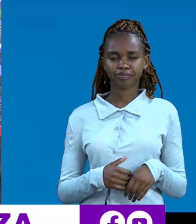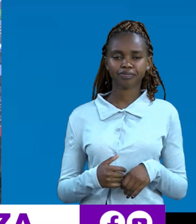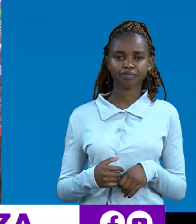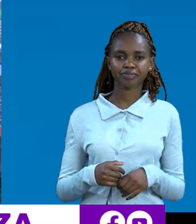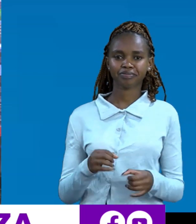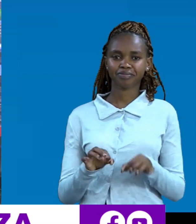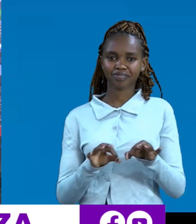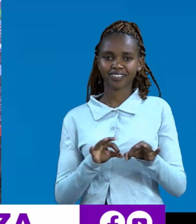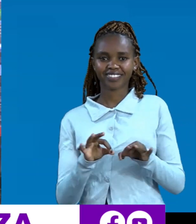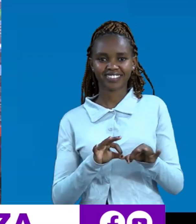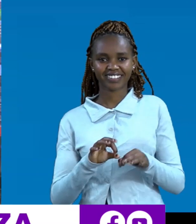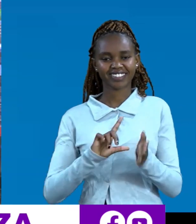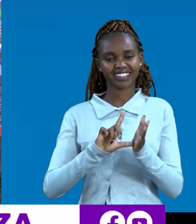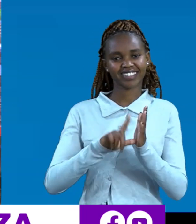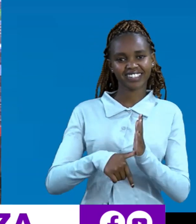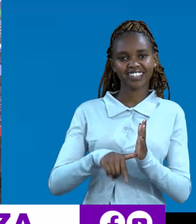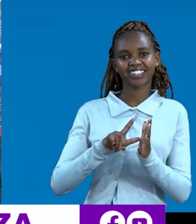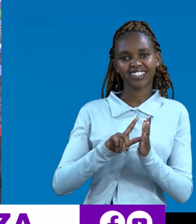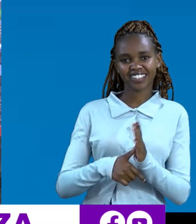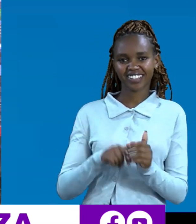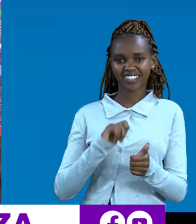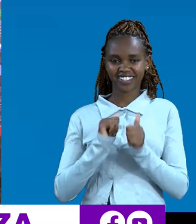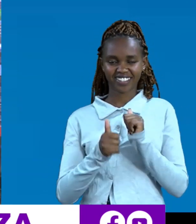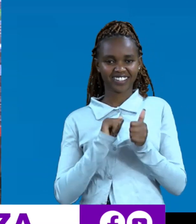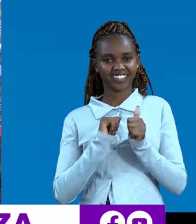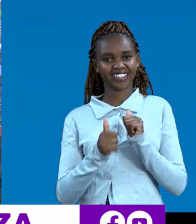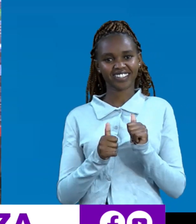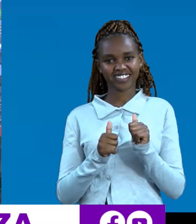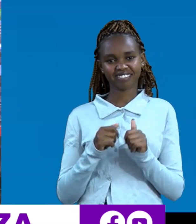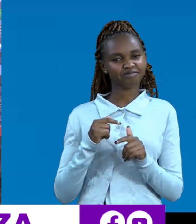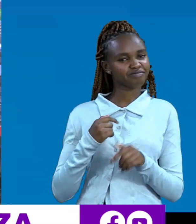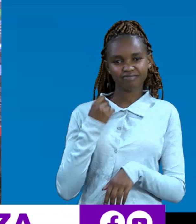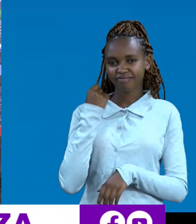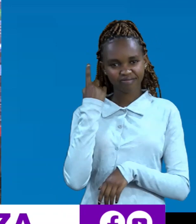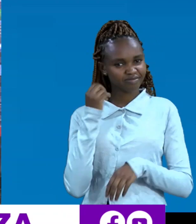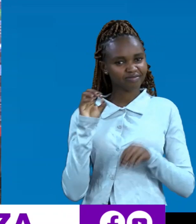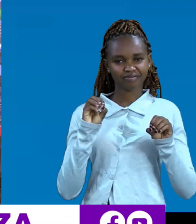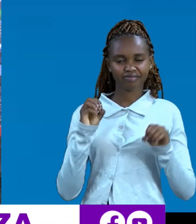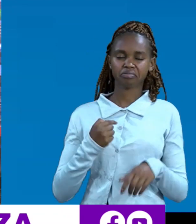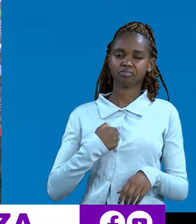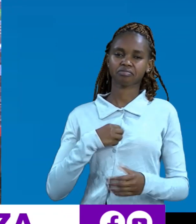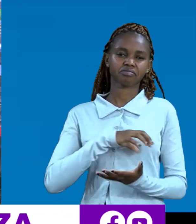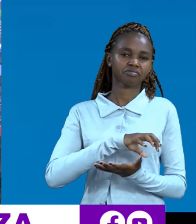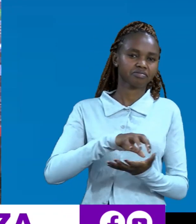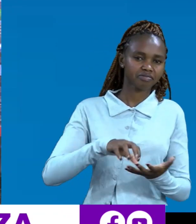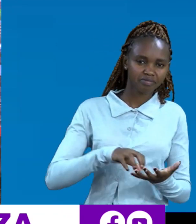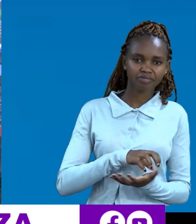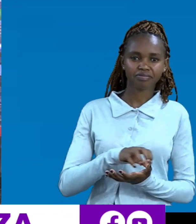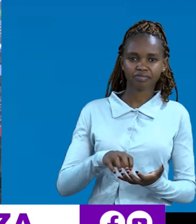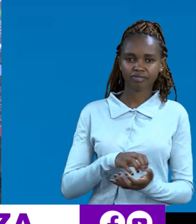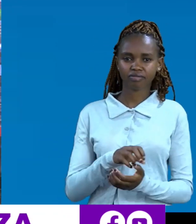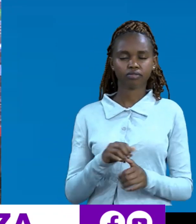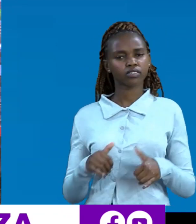unieleze. Hiyo kidogo tushona nyuma ya tent. Yeah, sports na games. Sopo, kidogo inakuchanganya. Do games, sports.